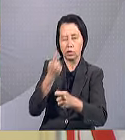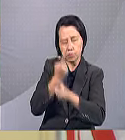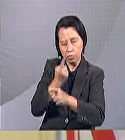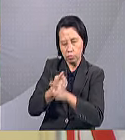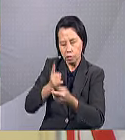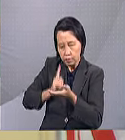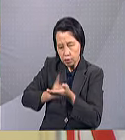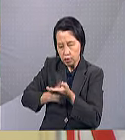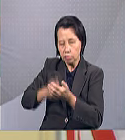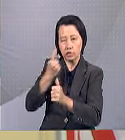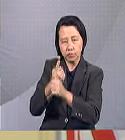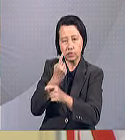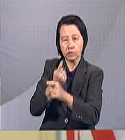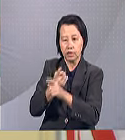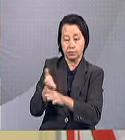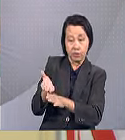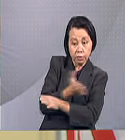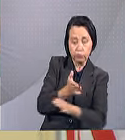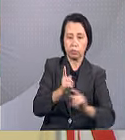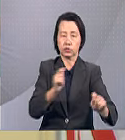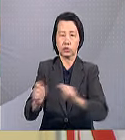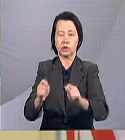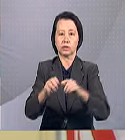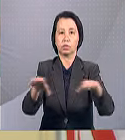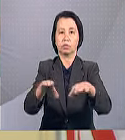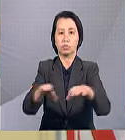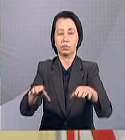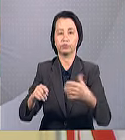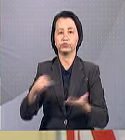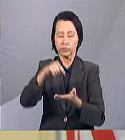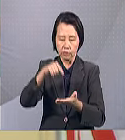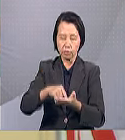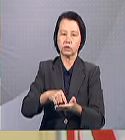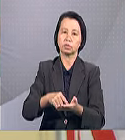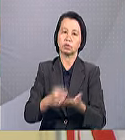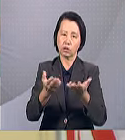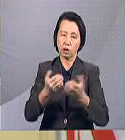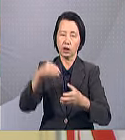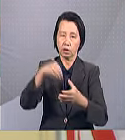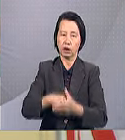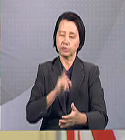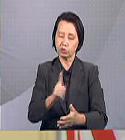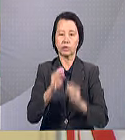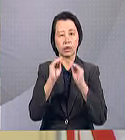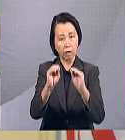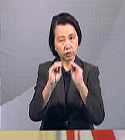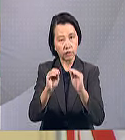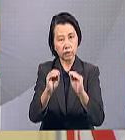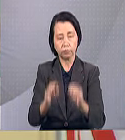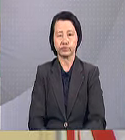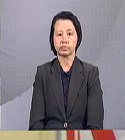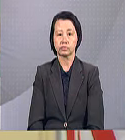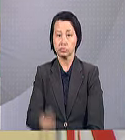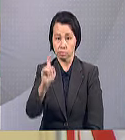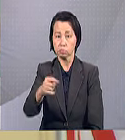persatu dengan teliti sebelum tindakan diambil. Inilah yang dikehendaki dalam Islam. Perlu